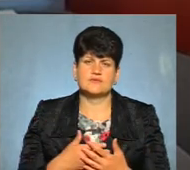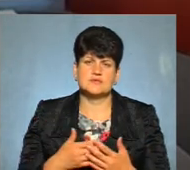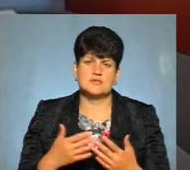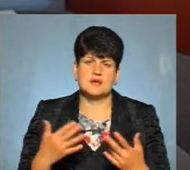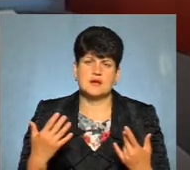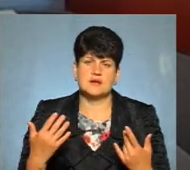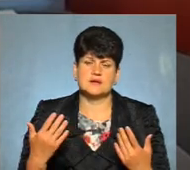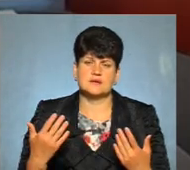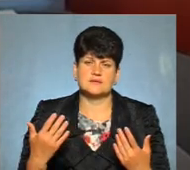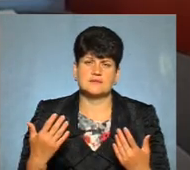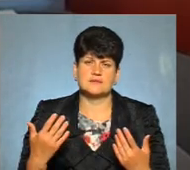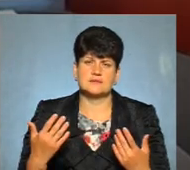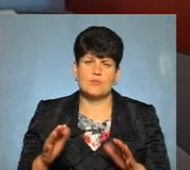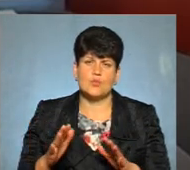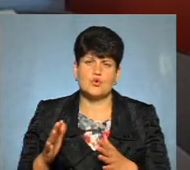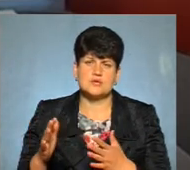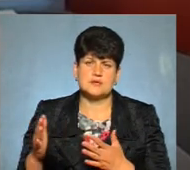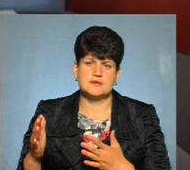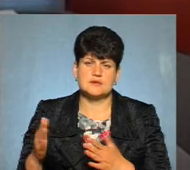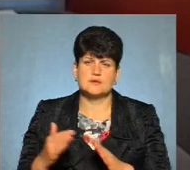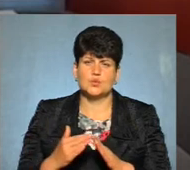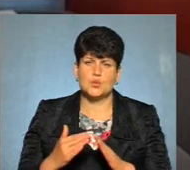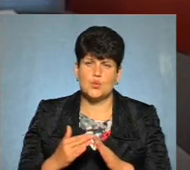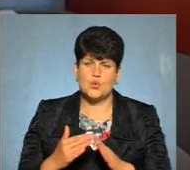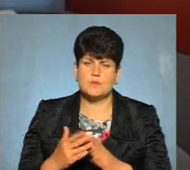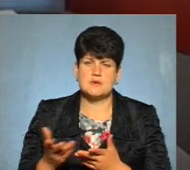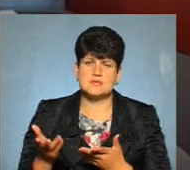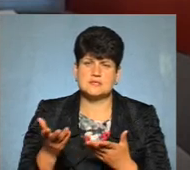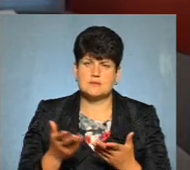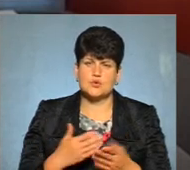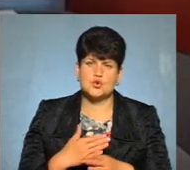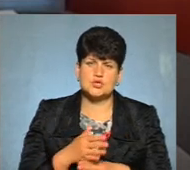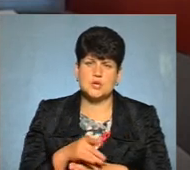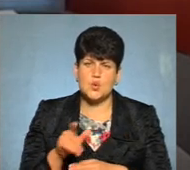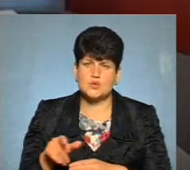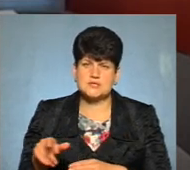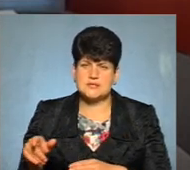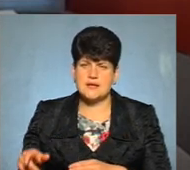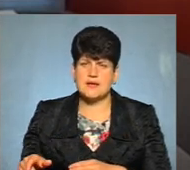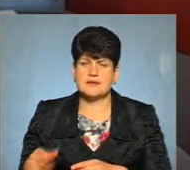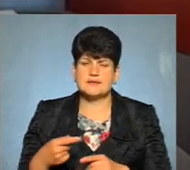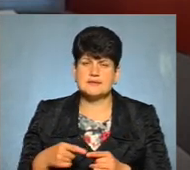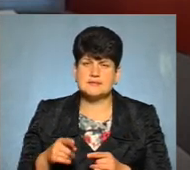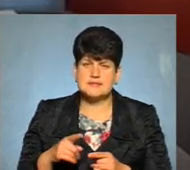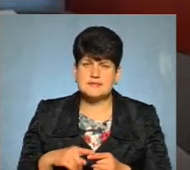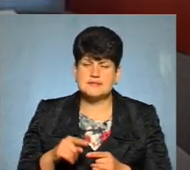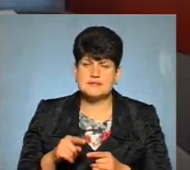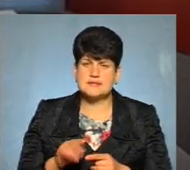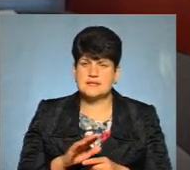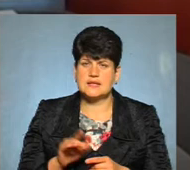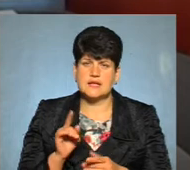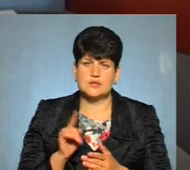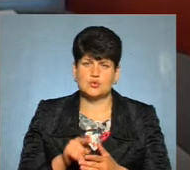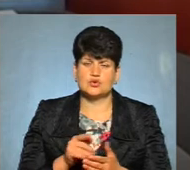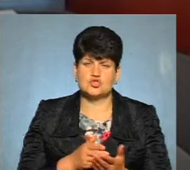там подій вдома, запрошення гостей. Ну, це якраз не той шлях